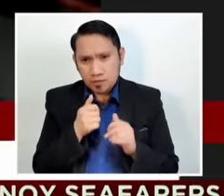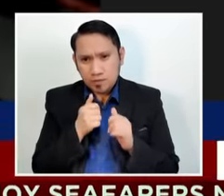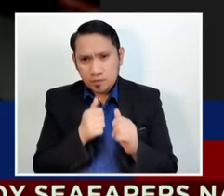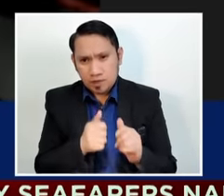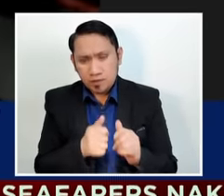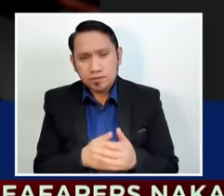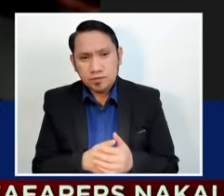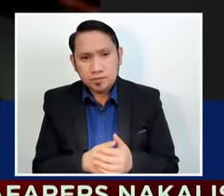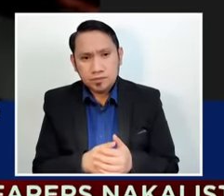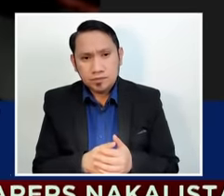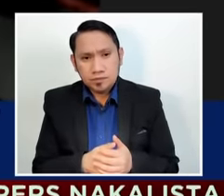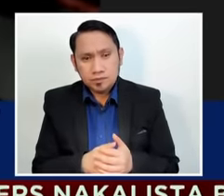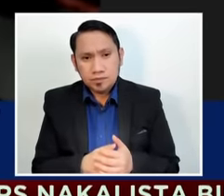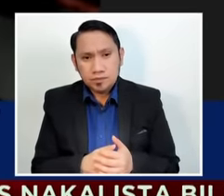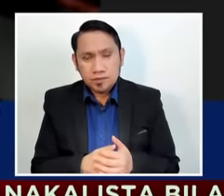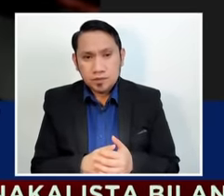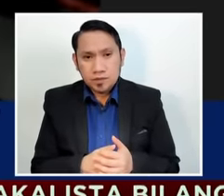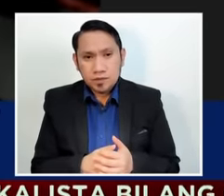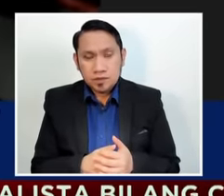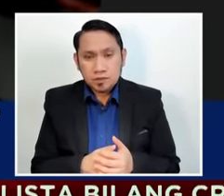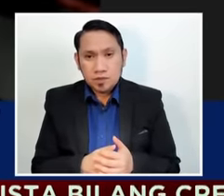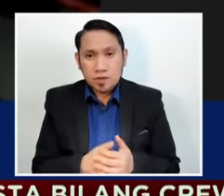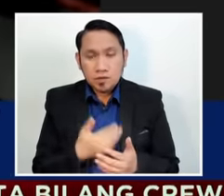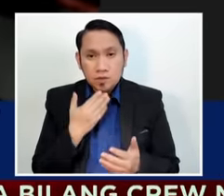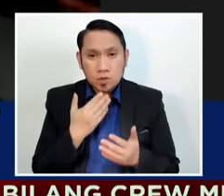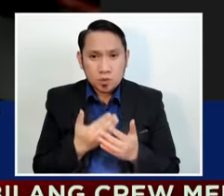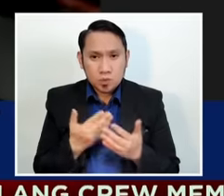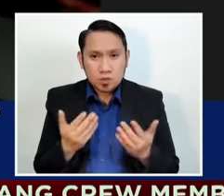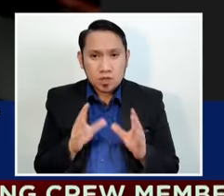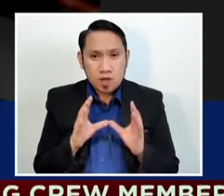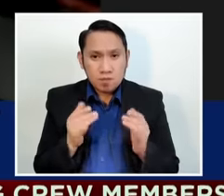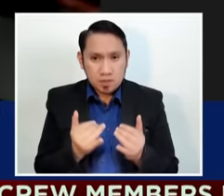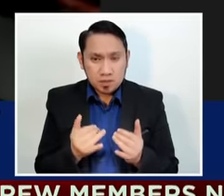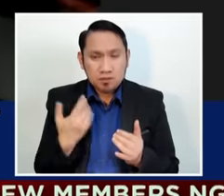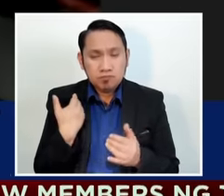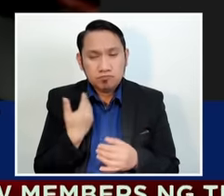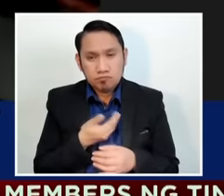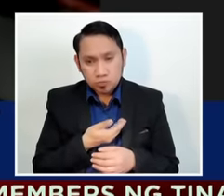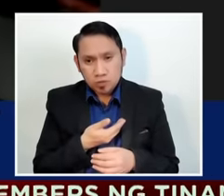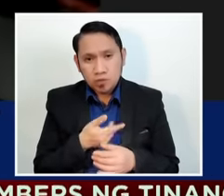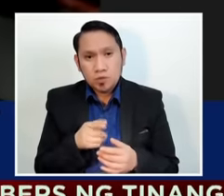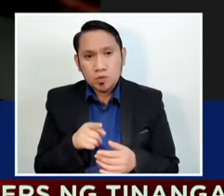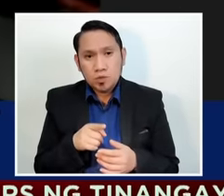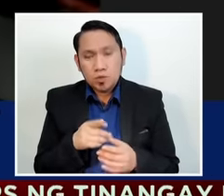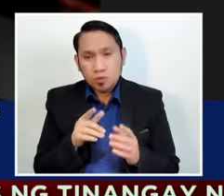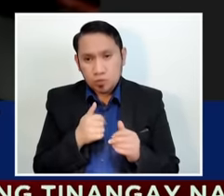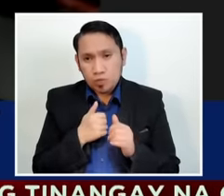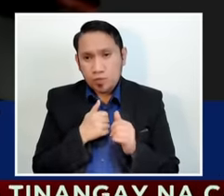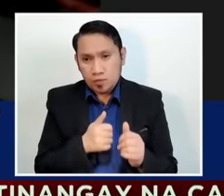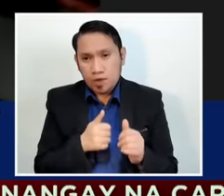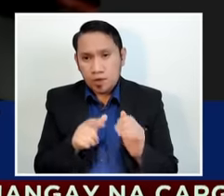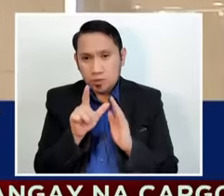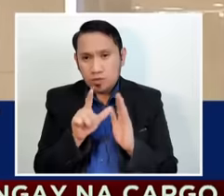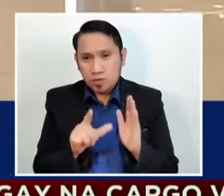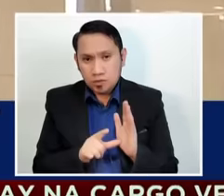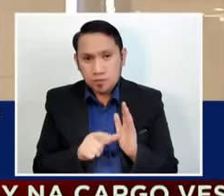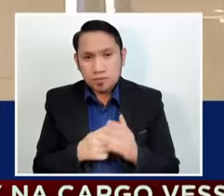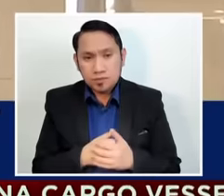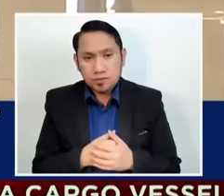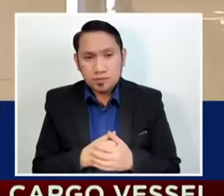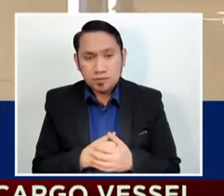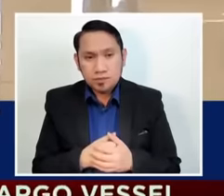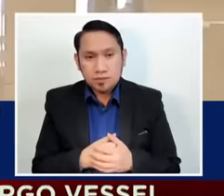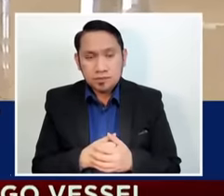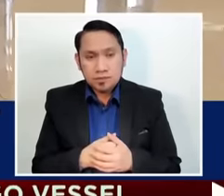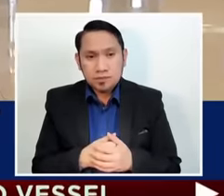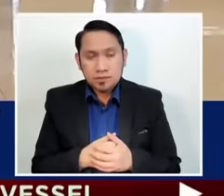Again, as good corporate citizens, no, it's to our interest to observe these laws faithfully.